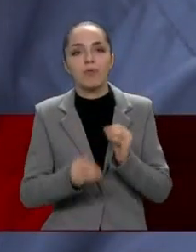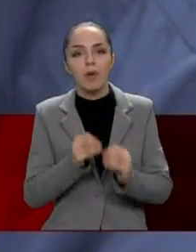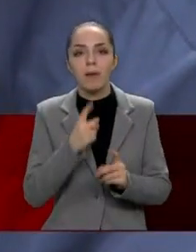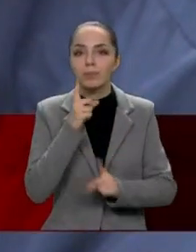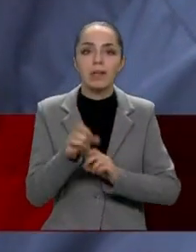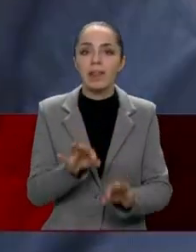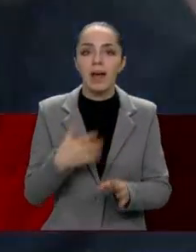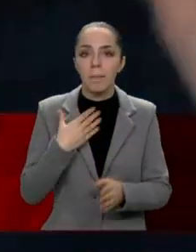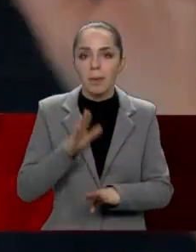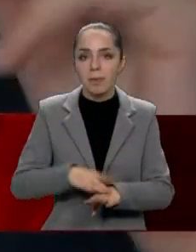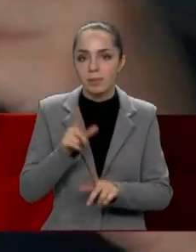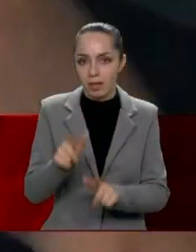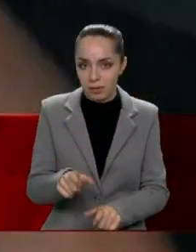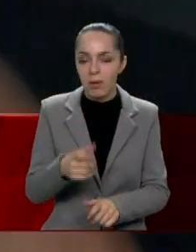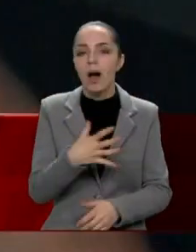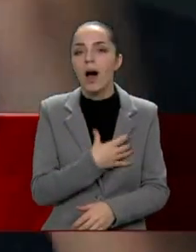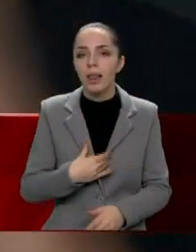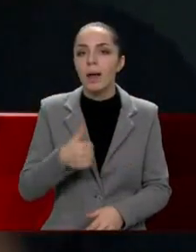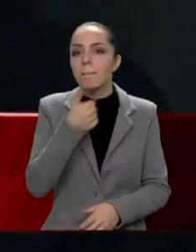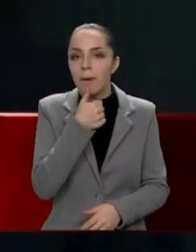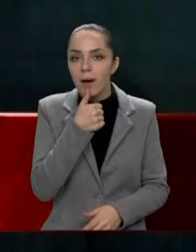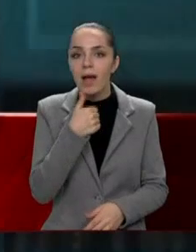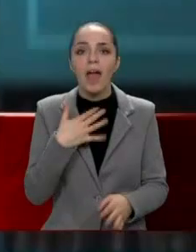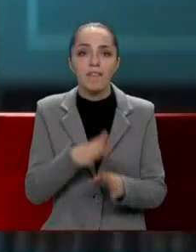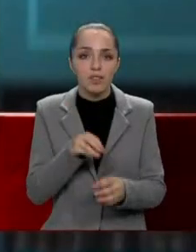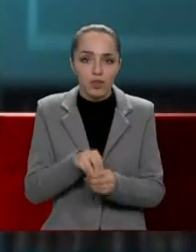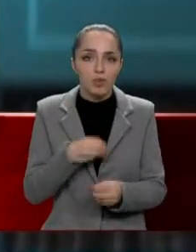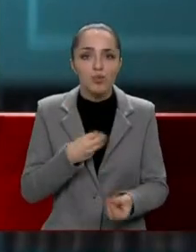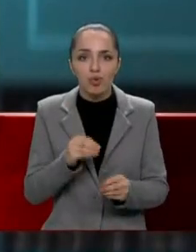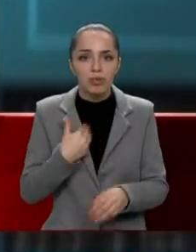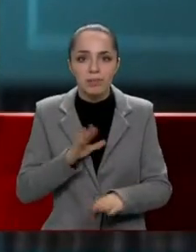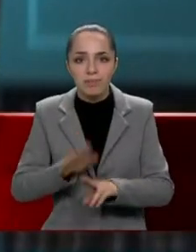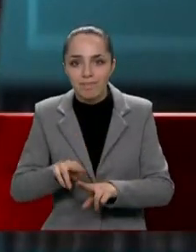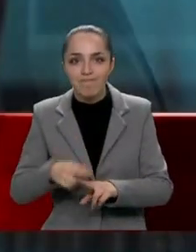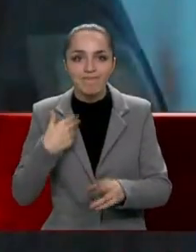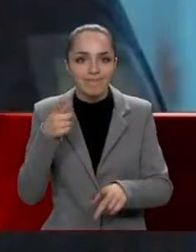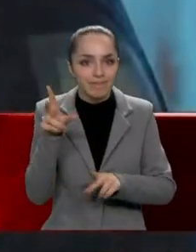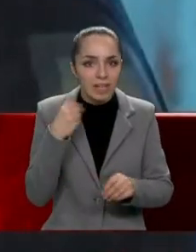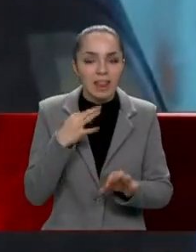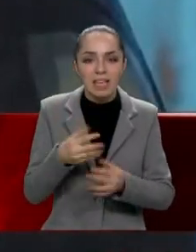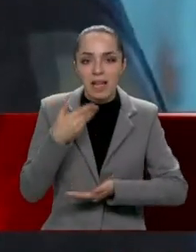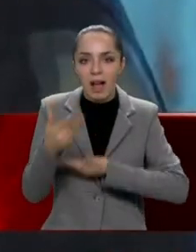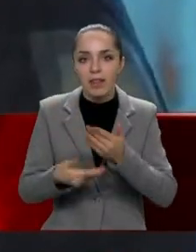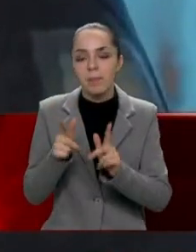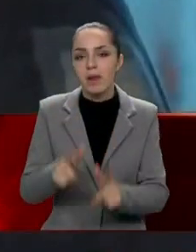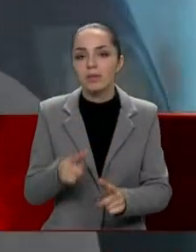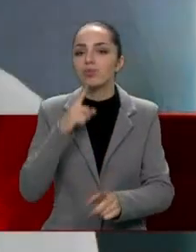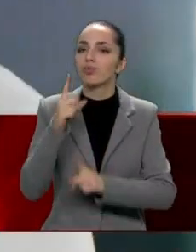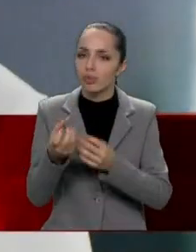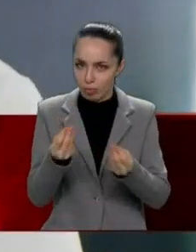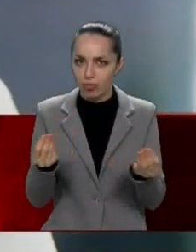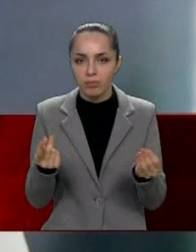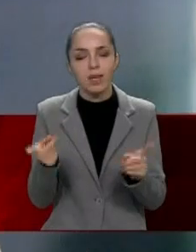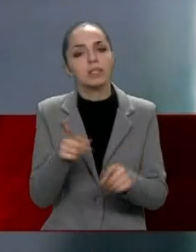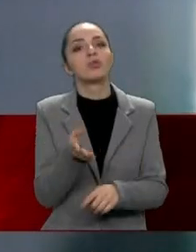soruldu uzmanlara. Anne babalar ev içerisinde çocukları nasıl yönetebilir, bu süreci onlara nasıl anlatabiliriz diye sordu.